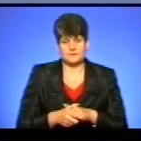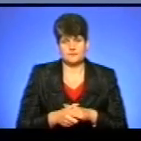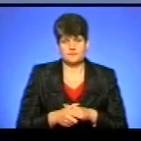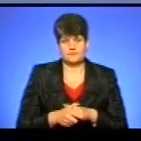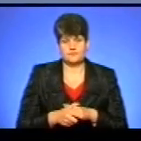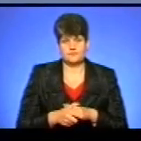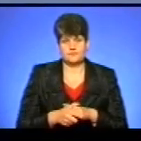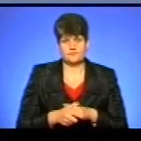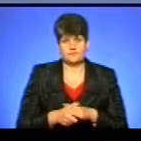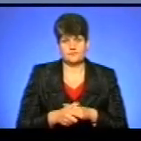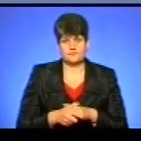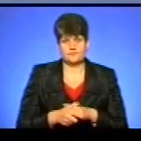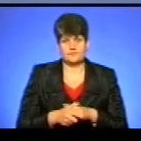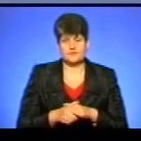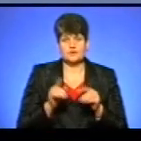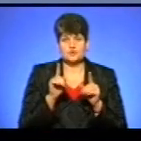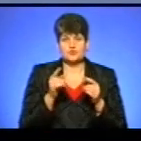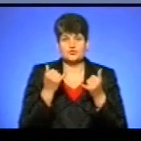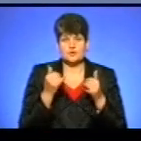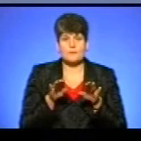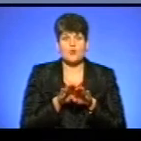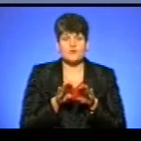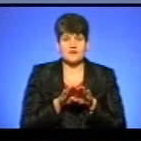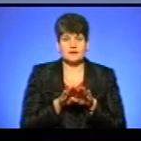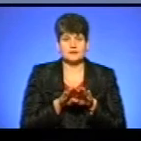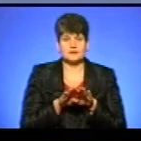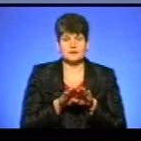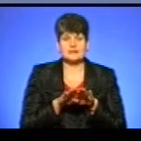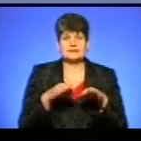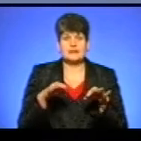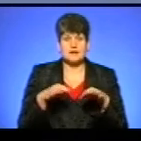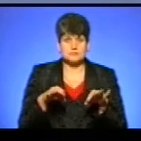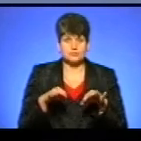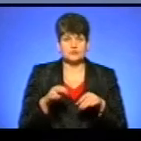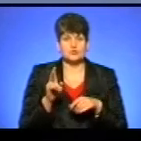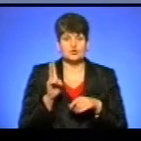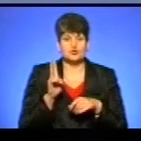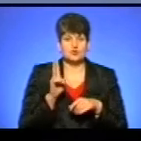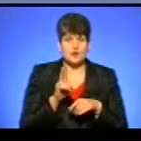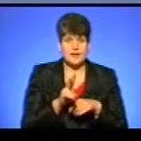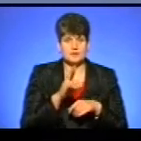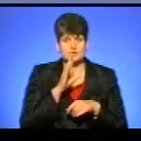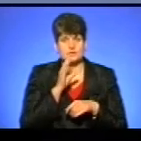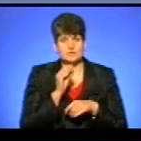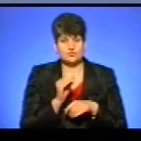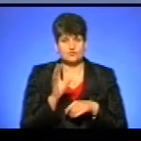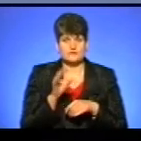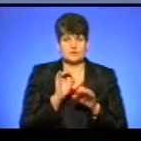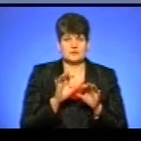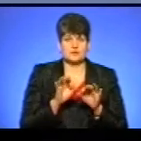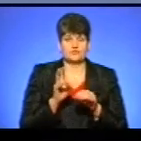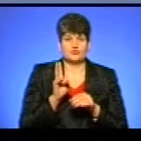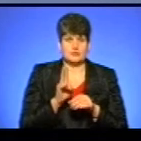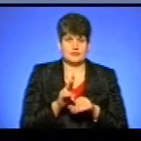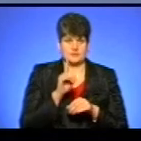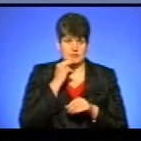Ви все вірно говорите. Якщо сьогодні порівняти громадський транспорт комунальний – це тролейбус і приватний – це маршрутка, то всім скажуть, значить, що в